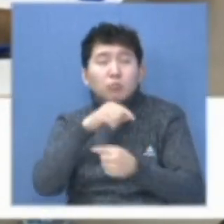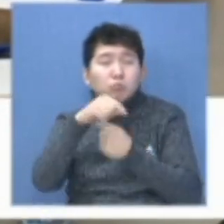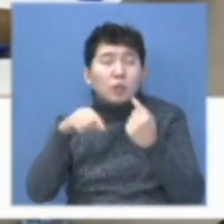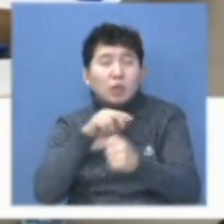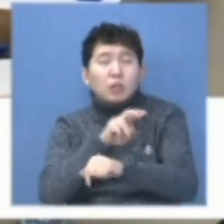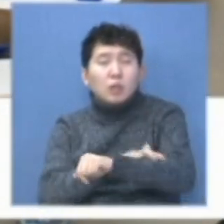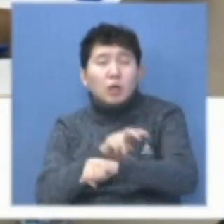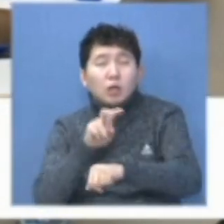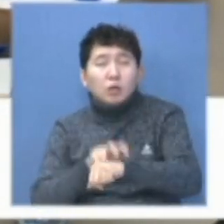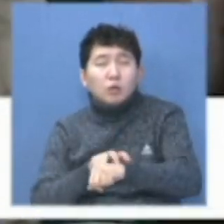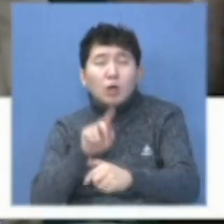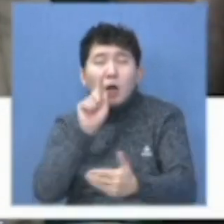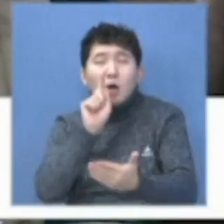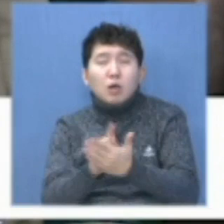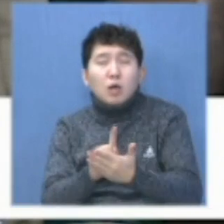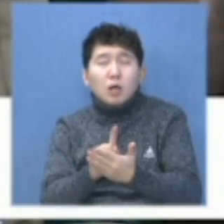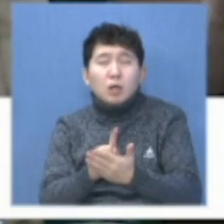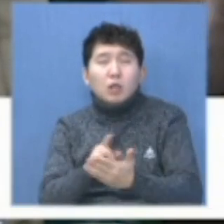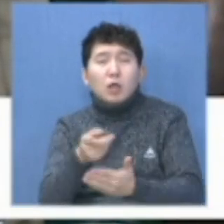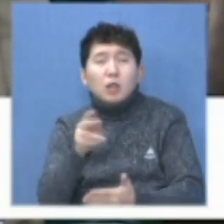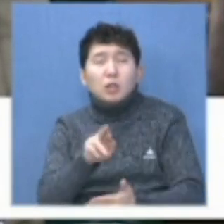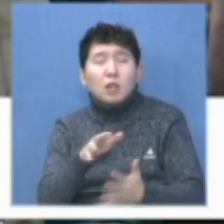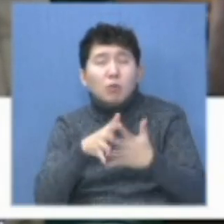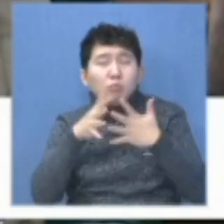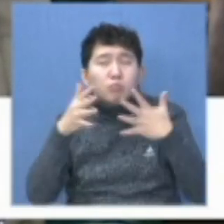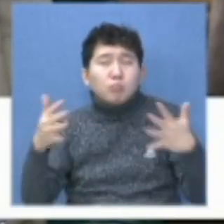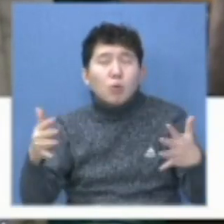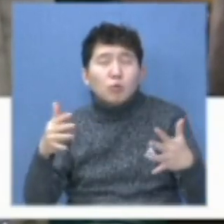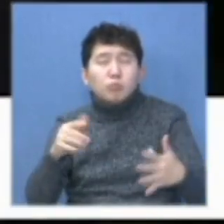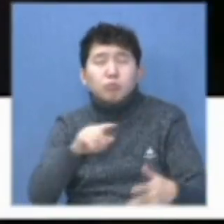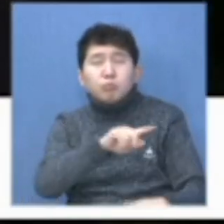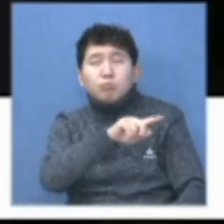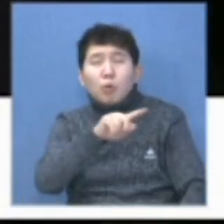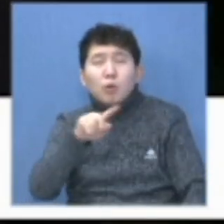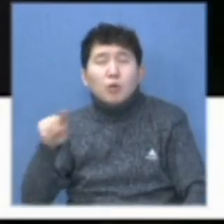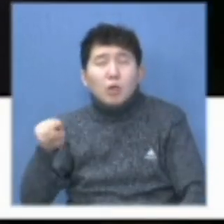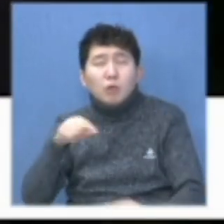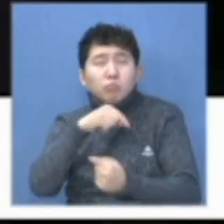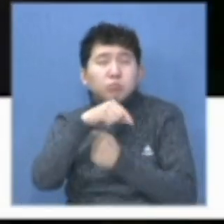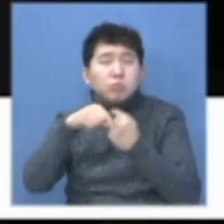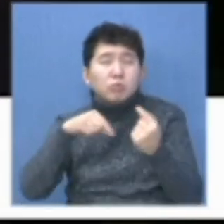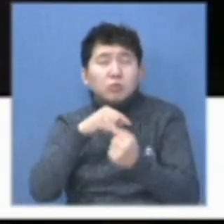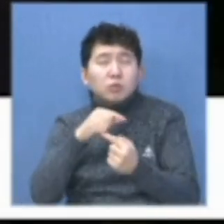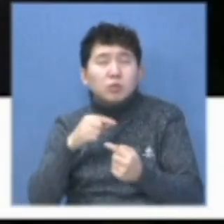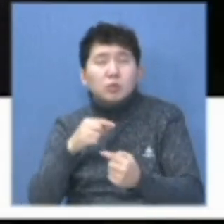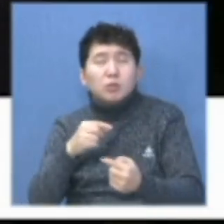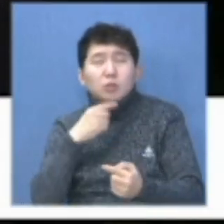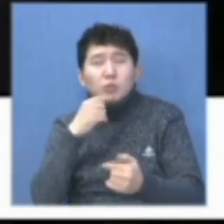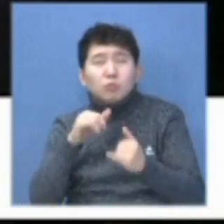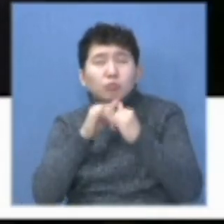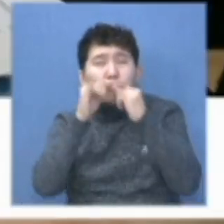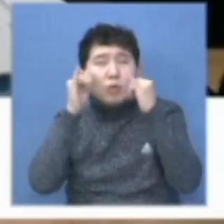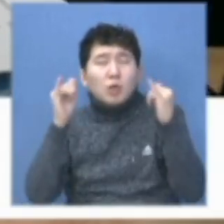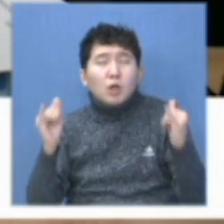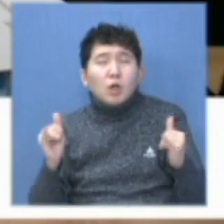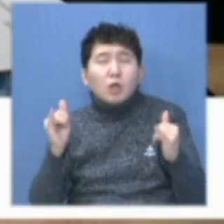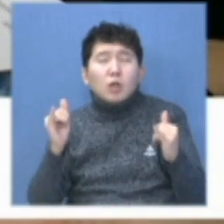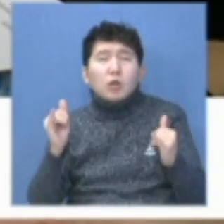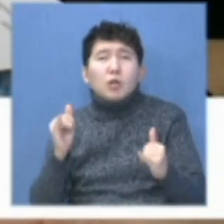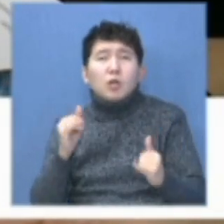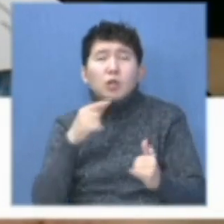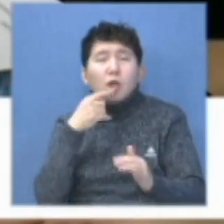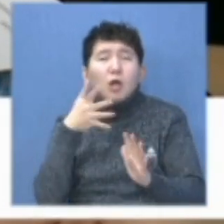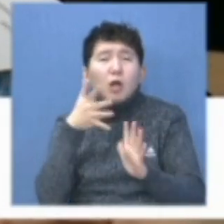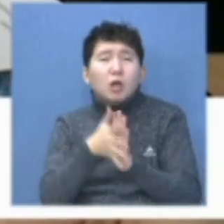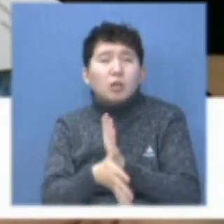стоимость станет обязательным для большего числа предпринимателей. Это влечет за собой необходимость увеличения расходов, найма дополнительного персонала